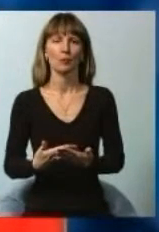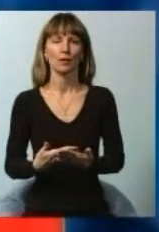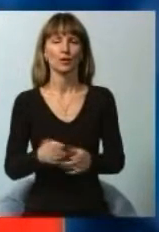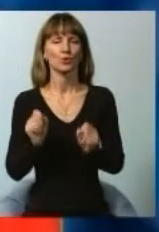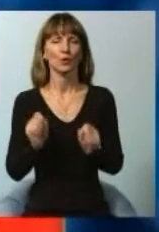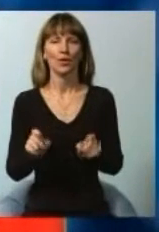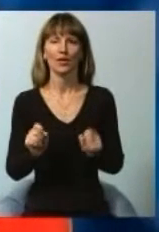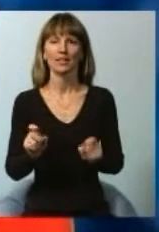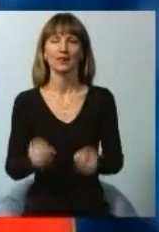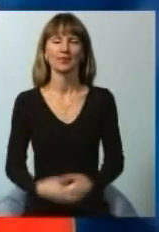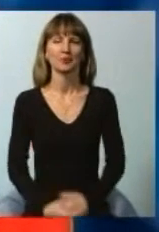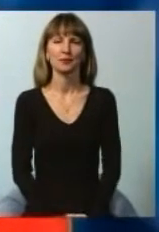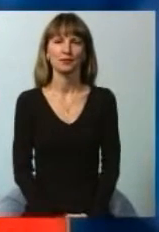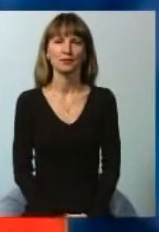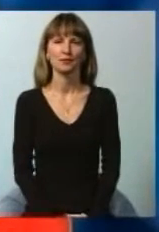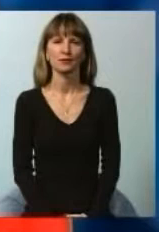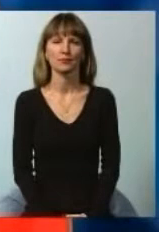золото.